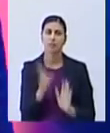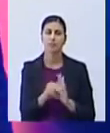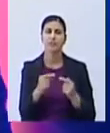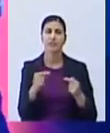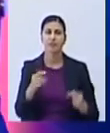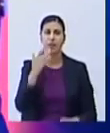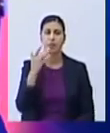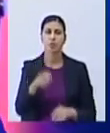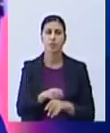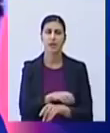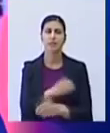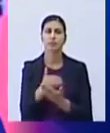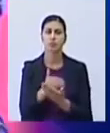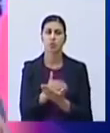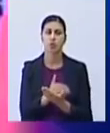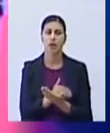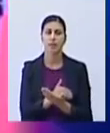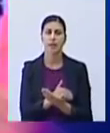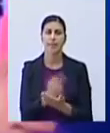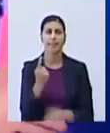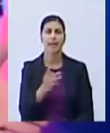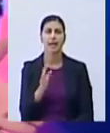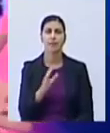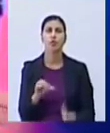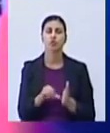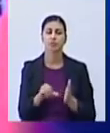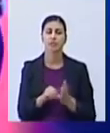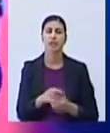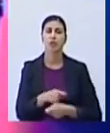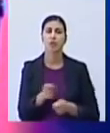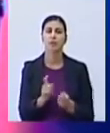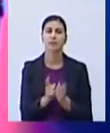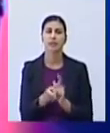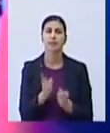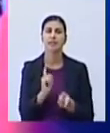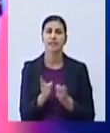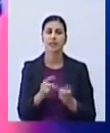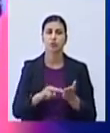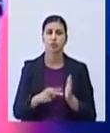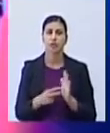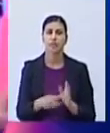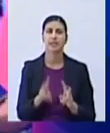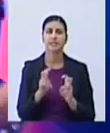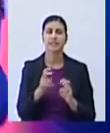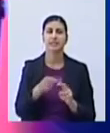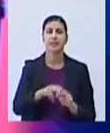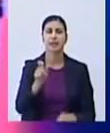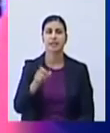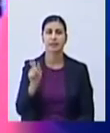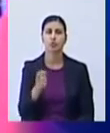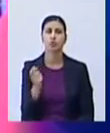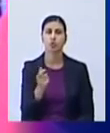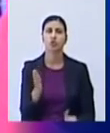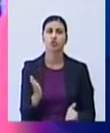სხვადასხვა პოლიტიკური პარტიის პროგრამა არამხოლოდ შემწეობებს, არამედ რეალისტურ გეგმას, რითაც ამ ადამიანებს ოდნავ